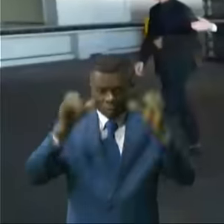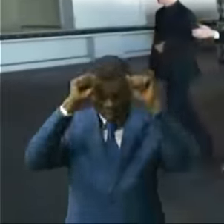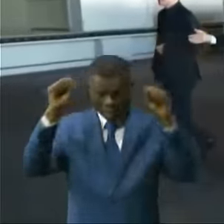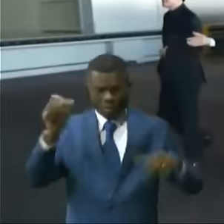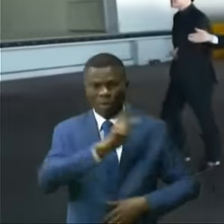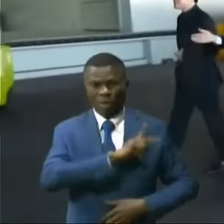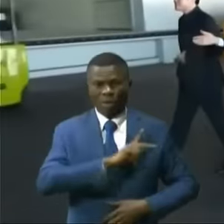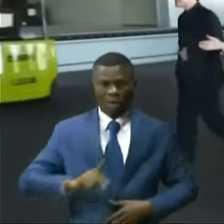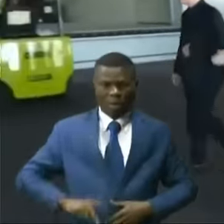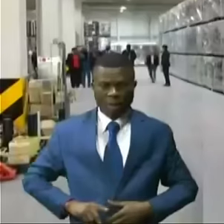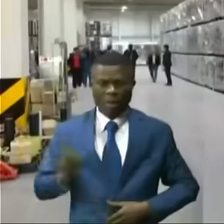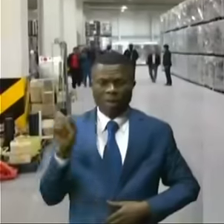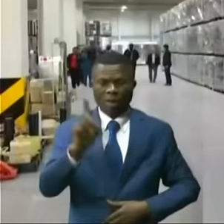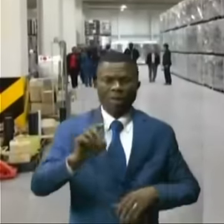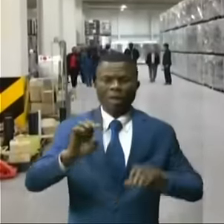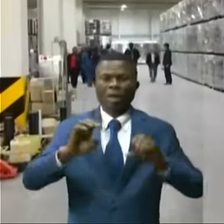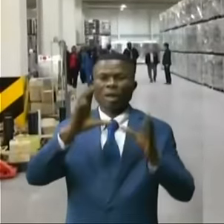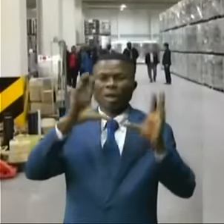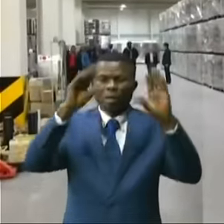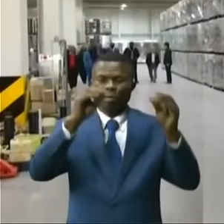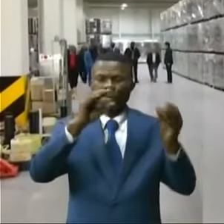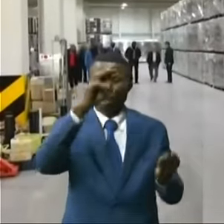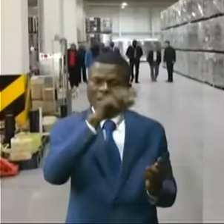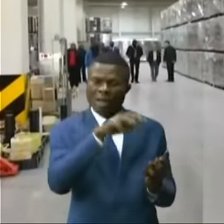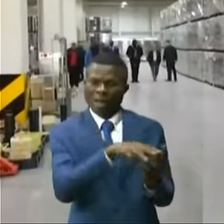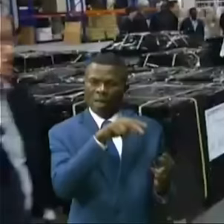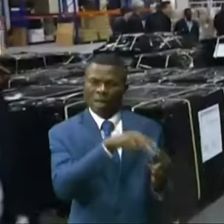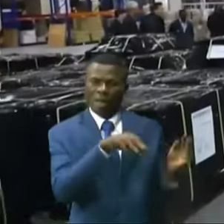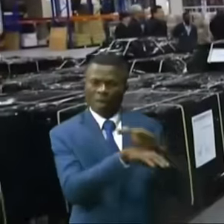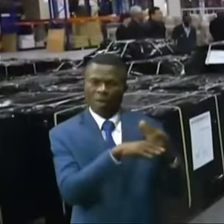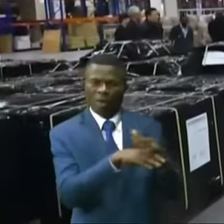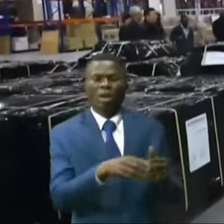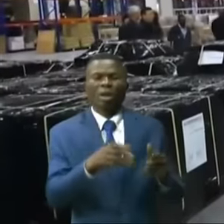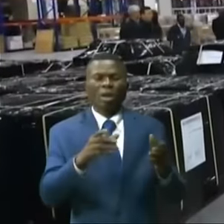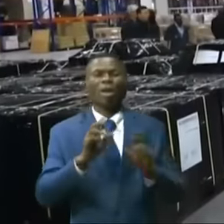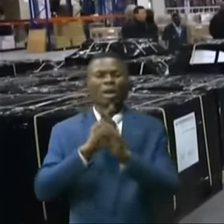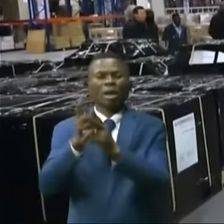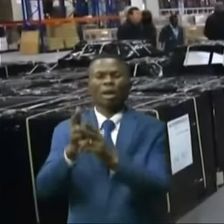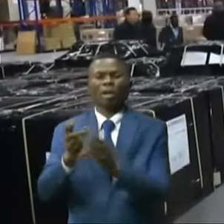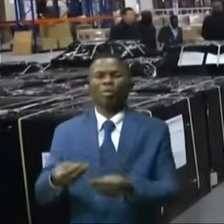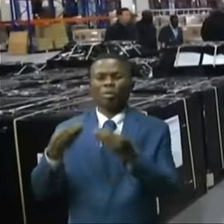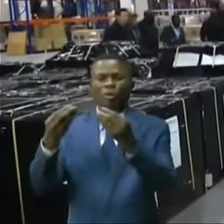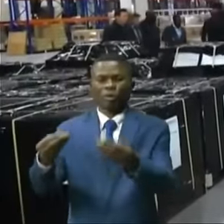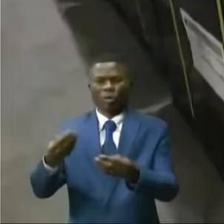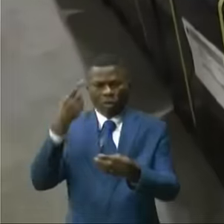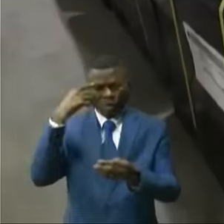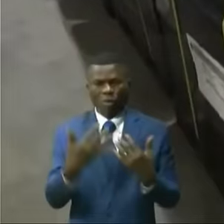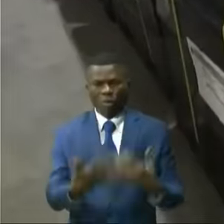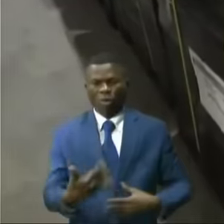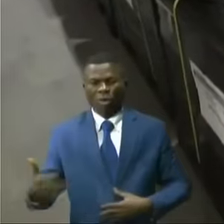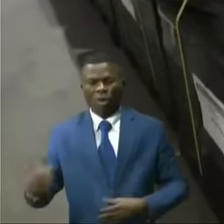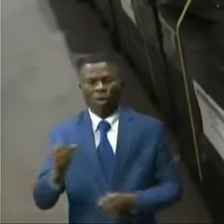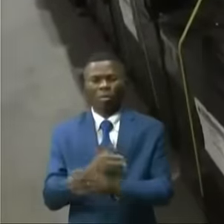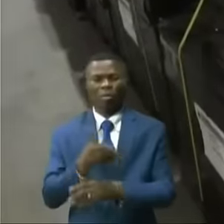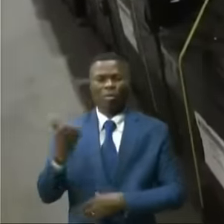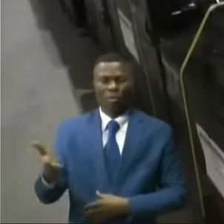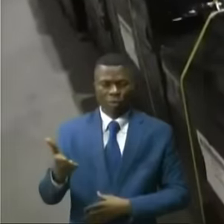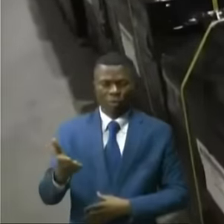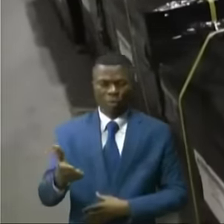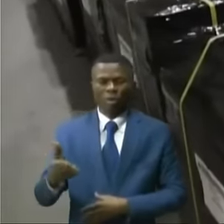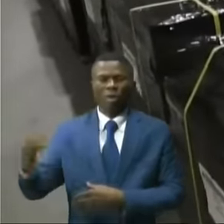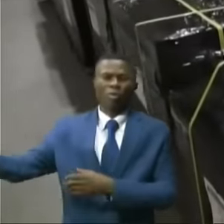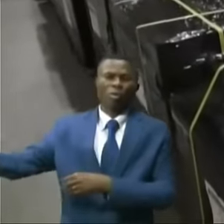Kazadi s'est rendu à l'entrepôt central de mero système pour confirmer le rapport établi concernant le matériel déjà prêt à être